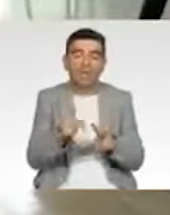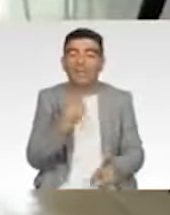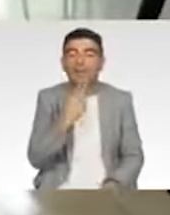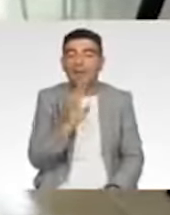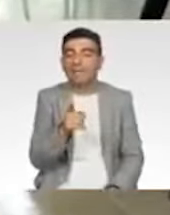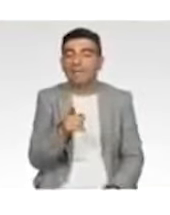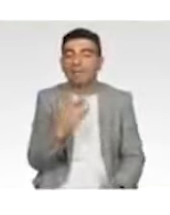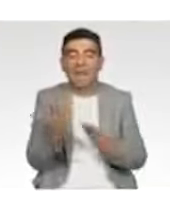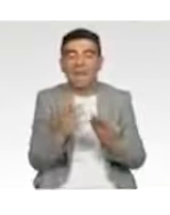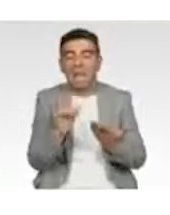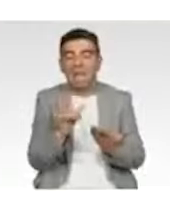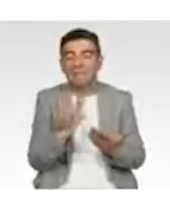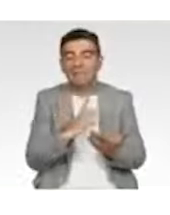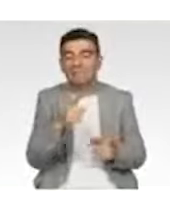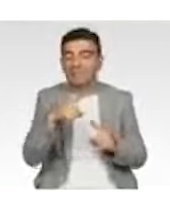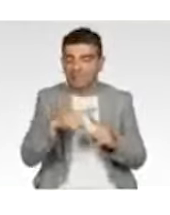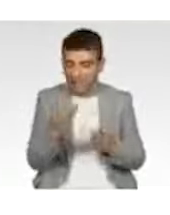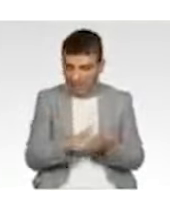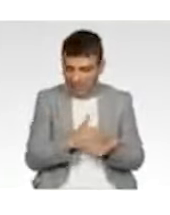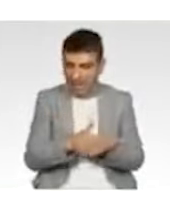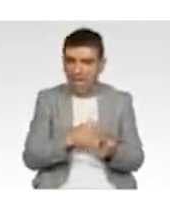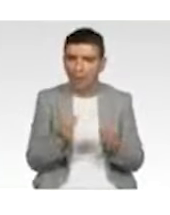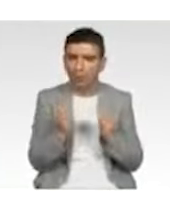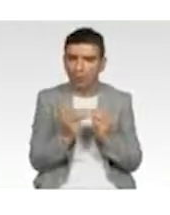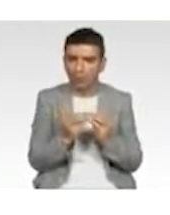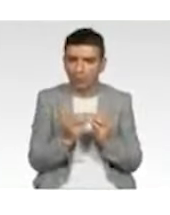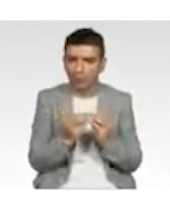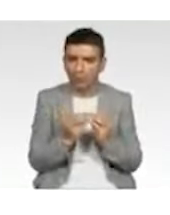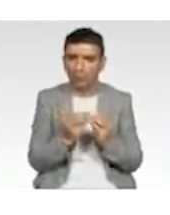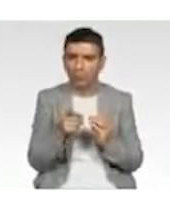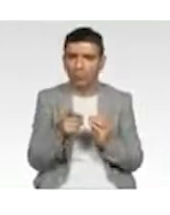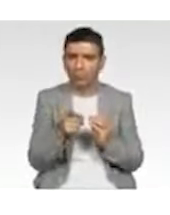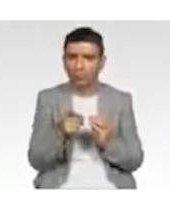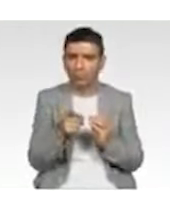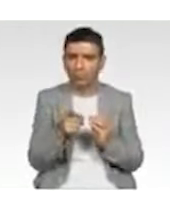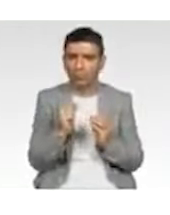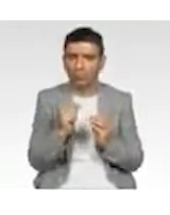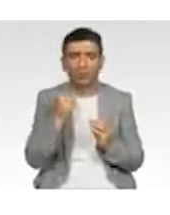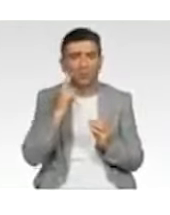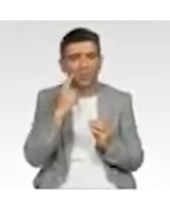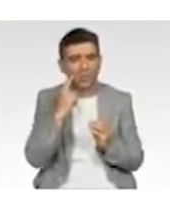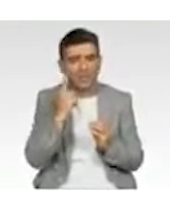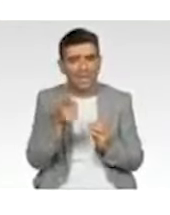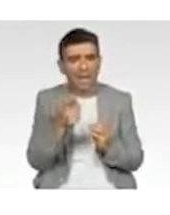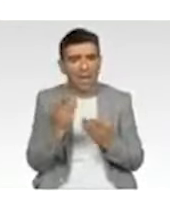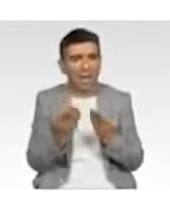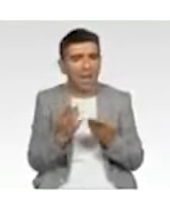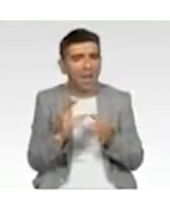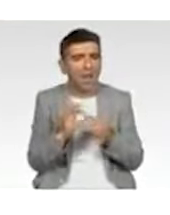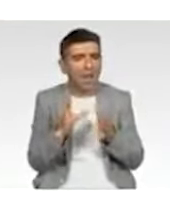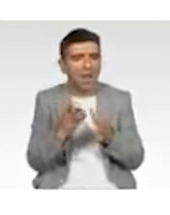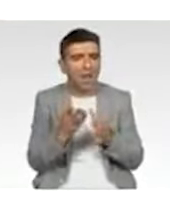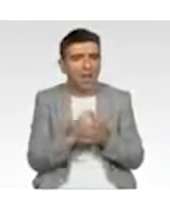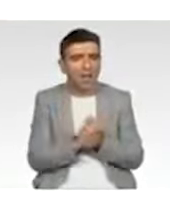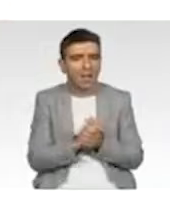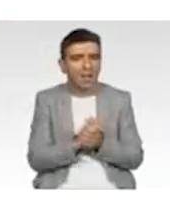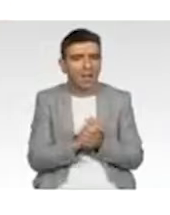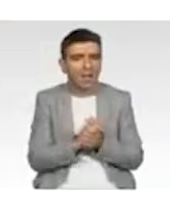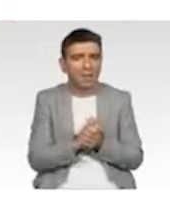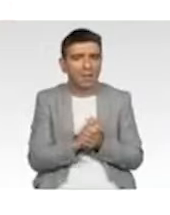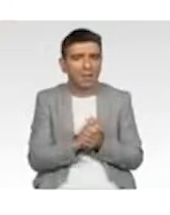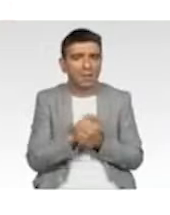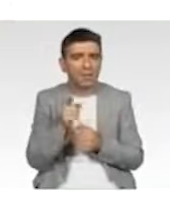Malzemelerimiz neler acaba? Tereyağı, yumurta, ekmek ve şeker. Şeker ne alaka diyeceksiniz ama